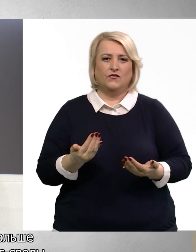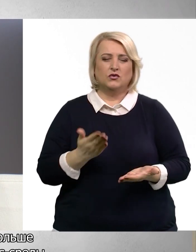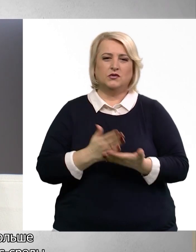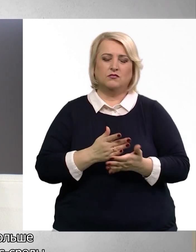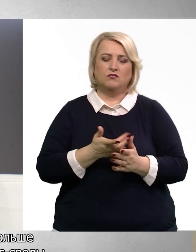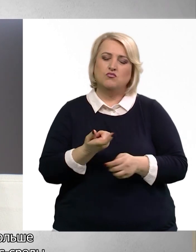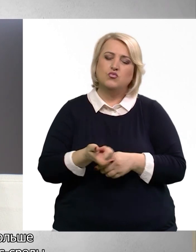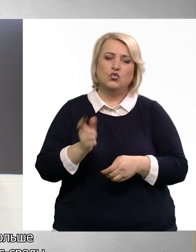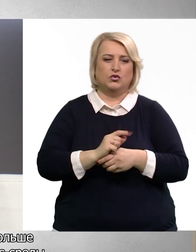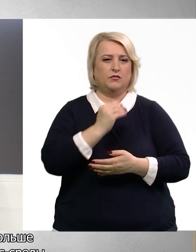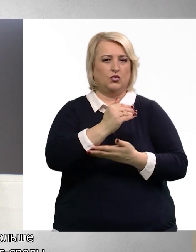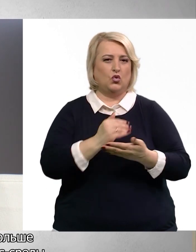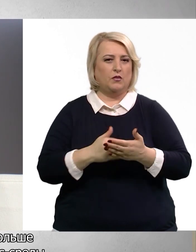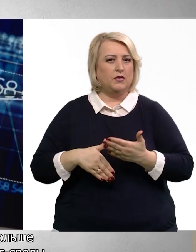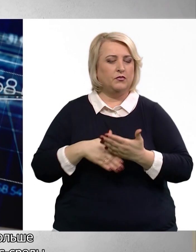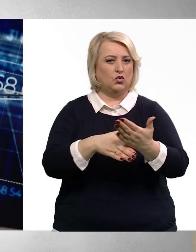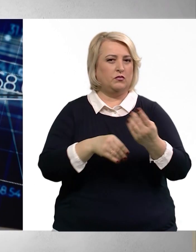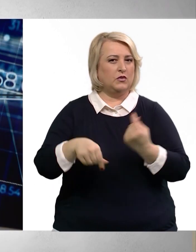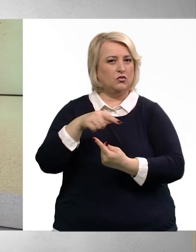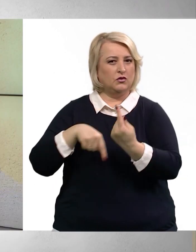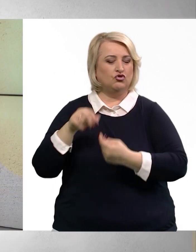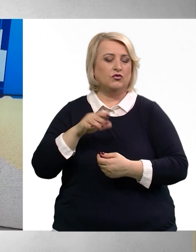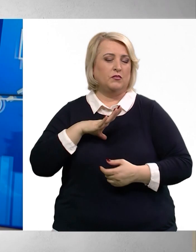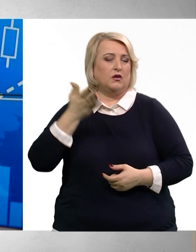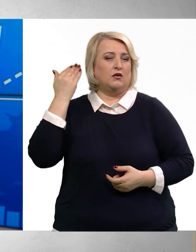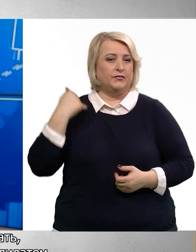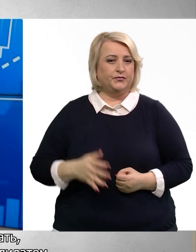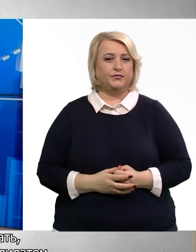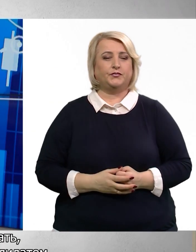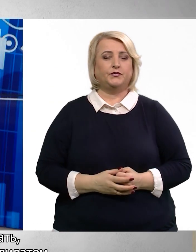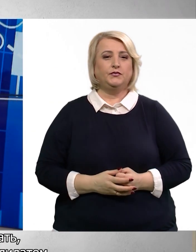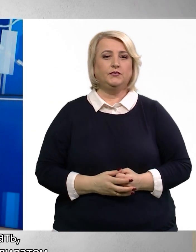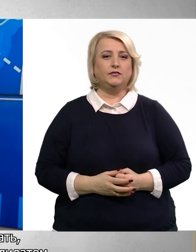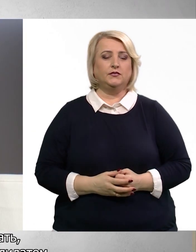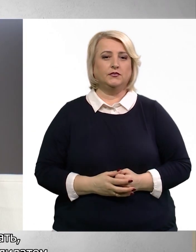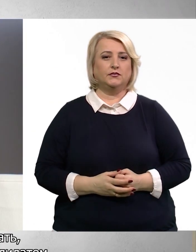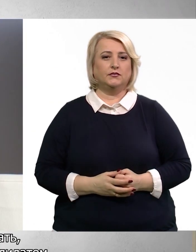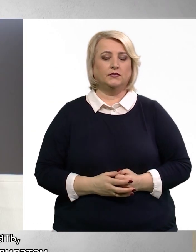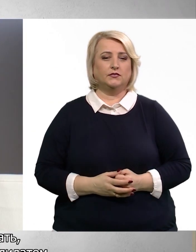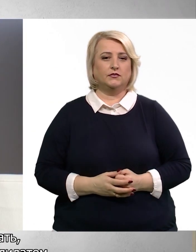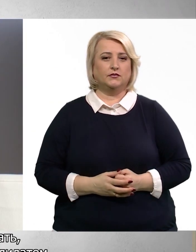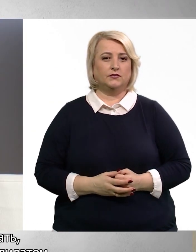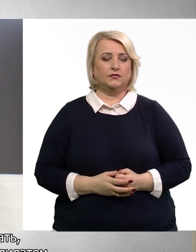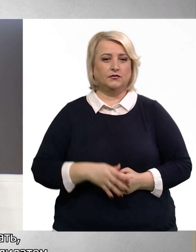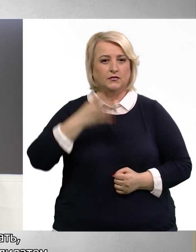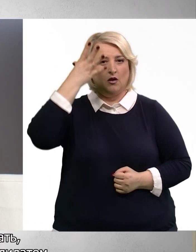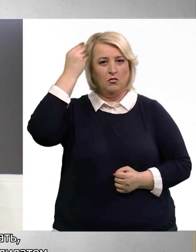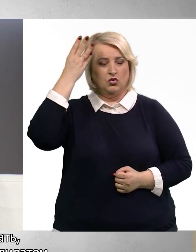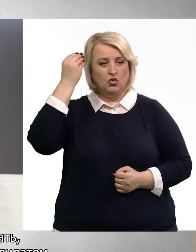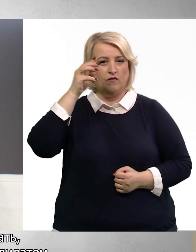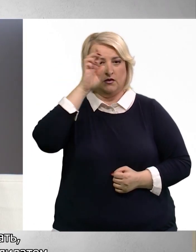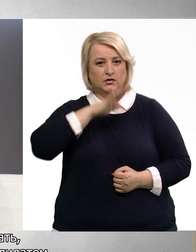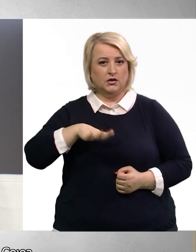multe programe de suport pentru mediul de afaceri decât erau în trecut și să nu uităm că Moldova este și o